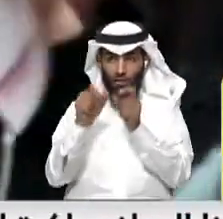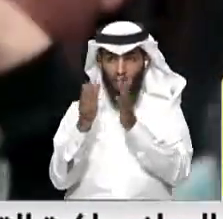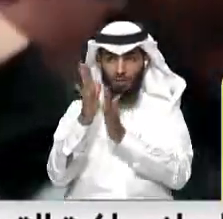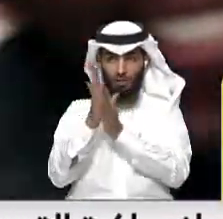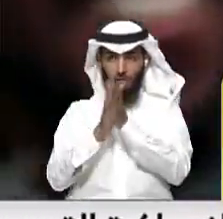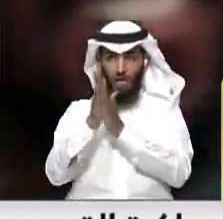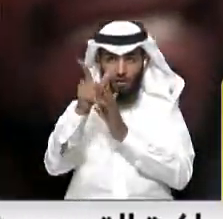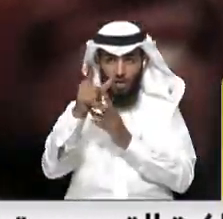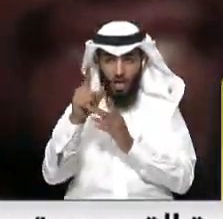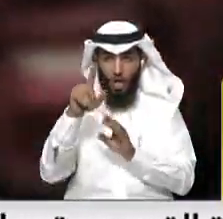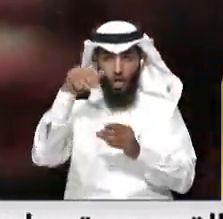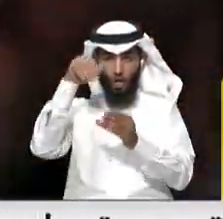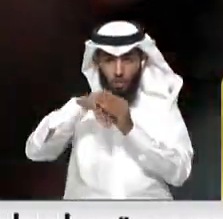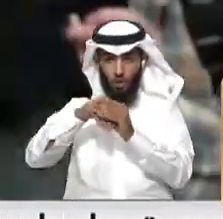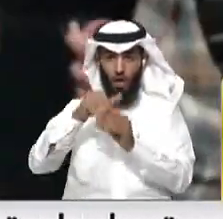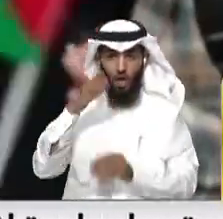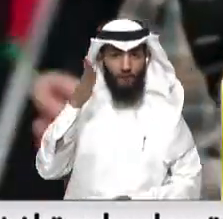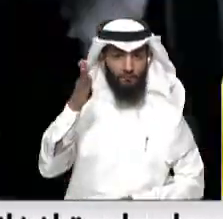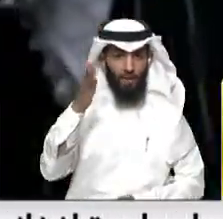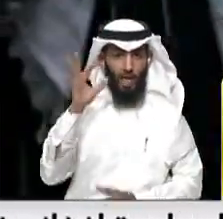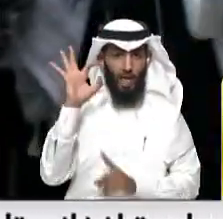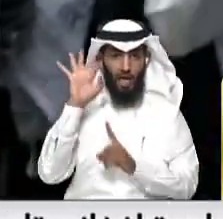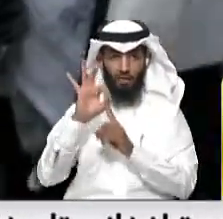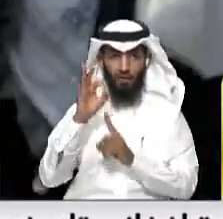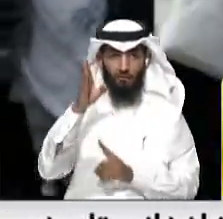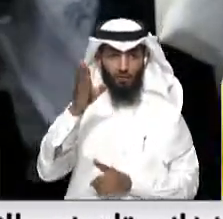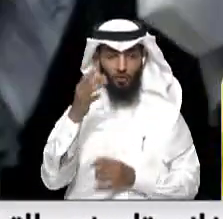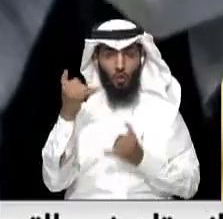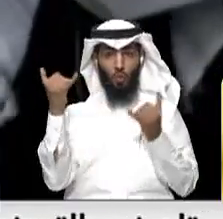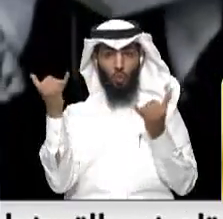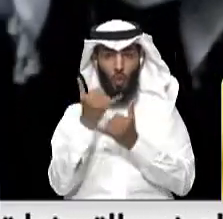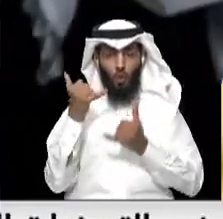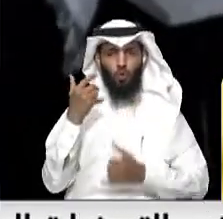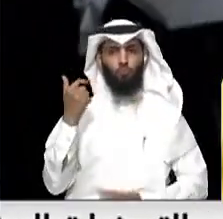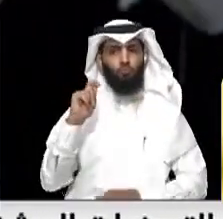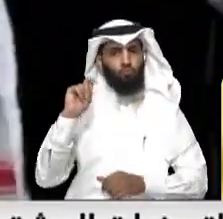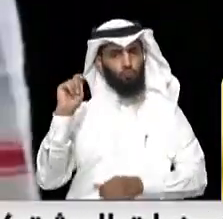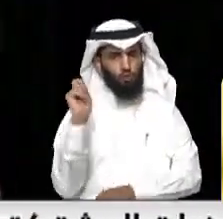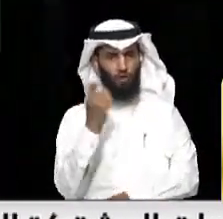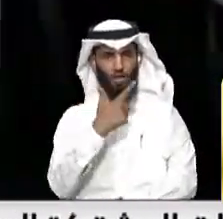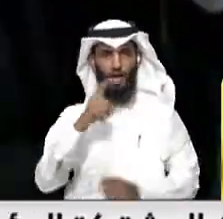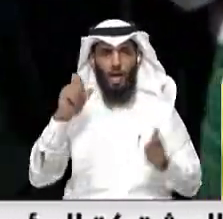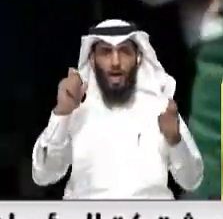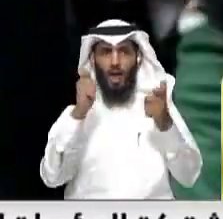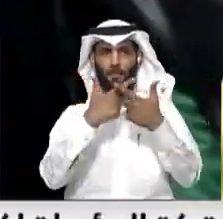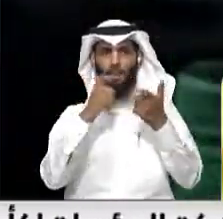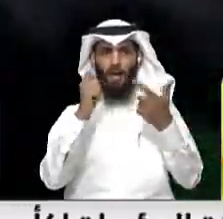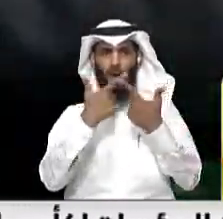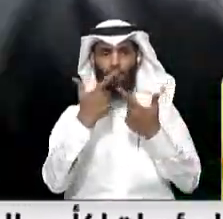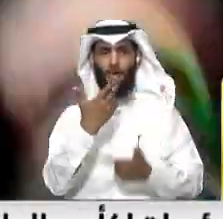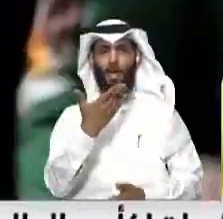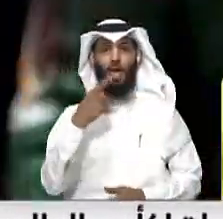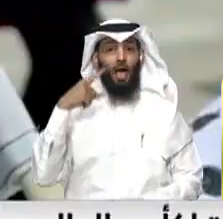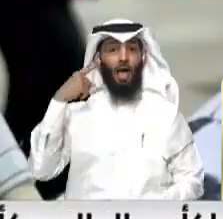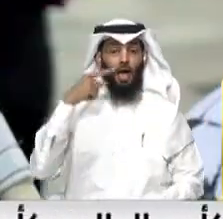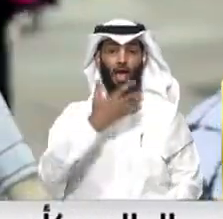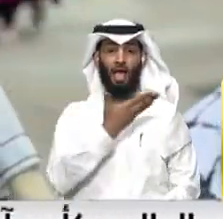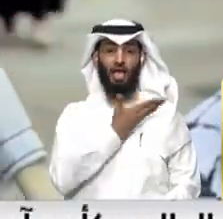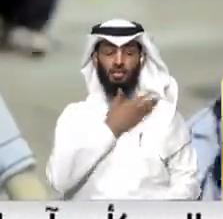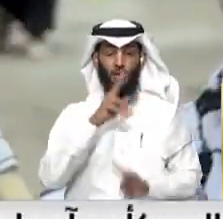انتخابات شرسة من أجل المطالبة بوقف فوري لإطلاق النار في غزة.